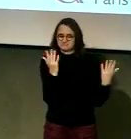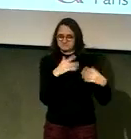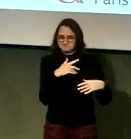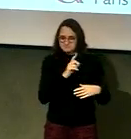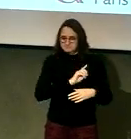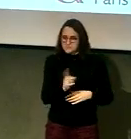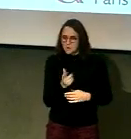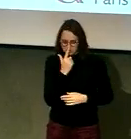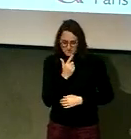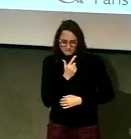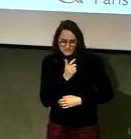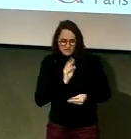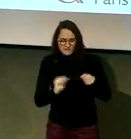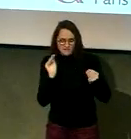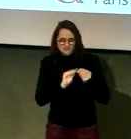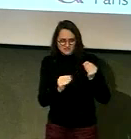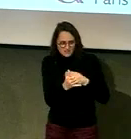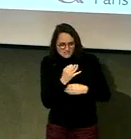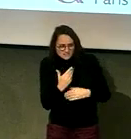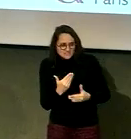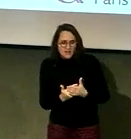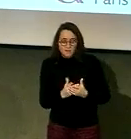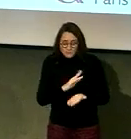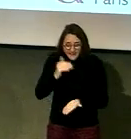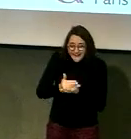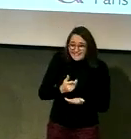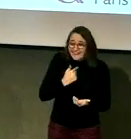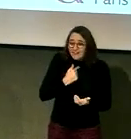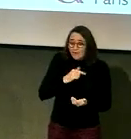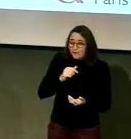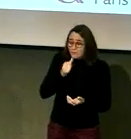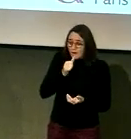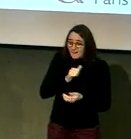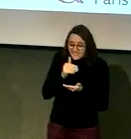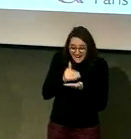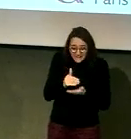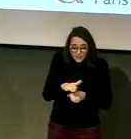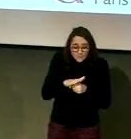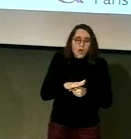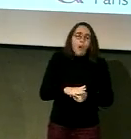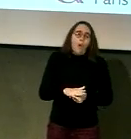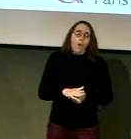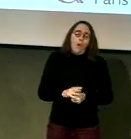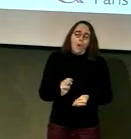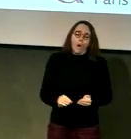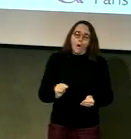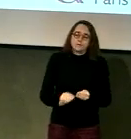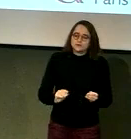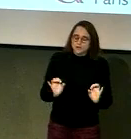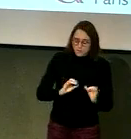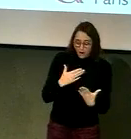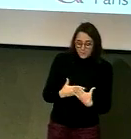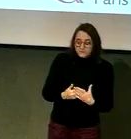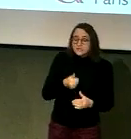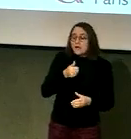totalement excessif de lui dire par exemple d'arrêter de boire de l'alcool pendant la grossesse en disant il n'y a aucune preuve qu'un